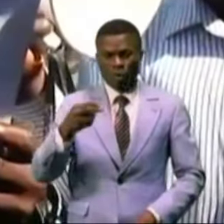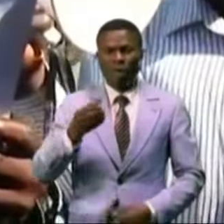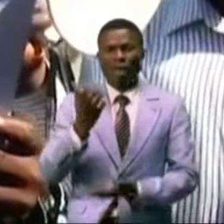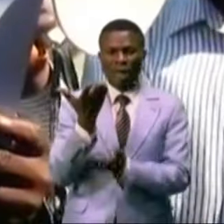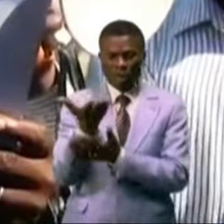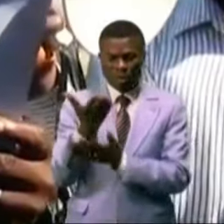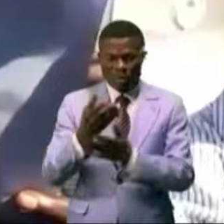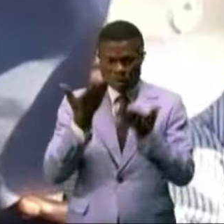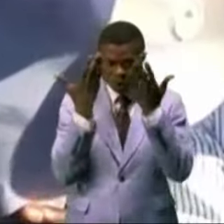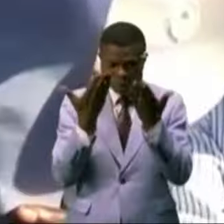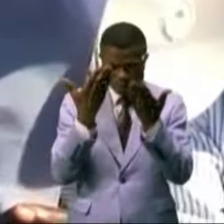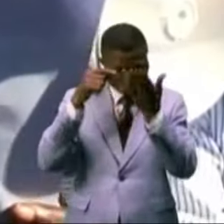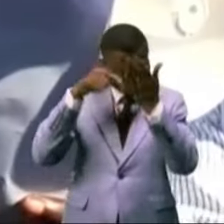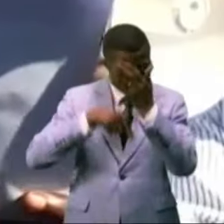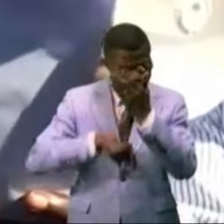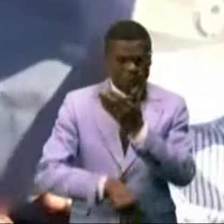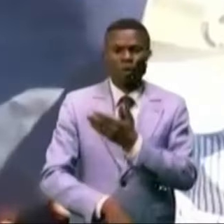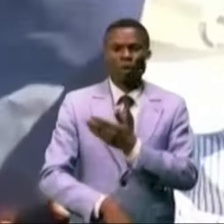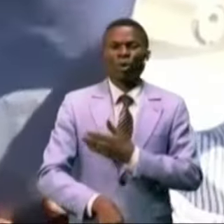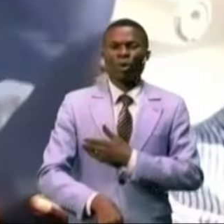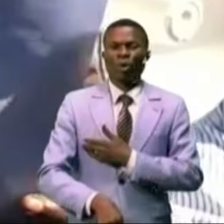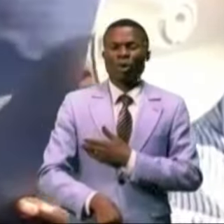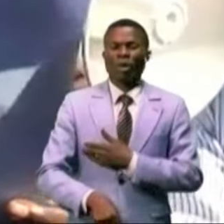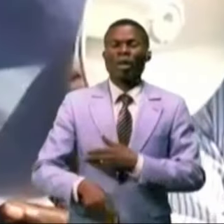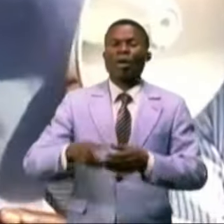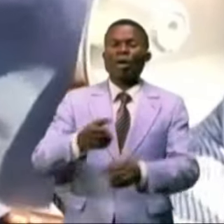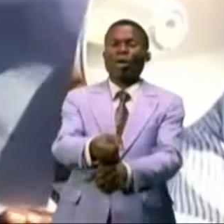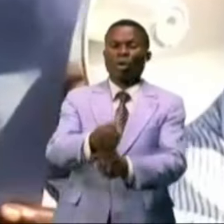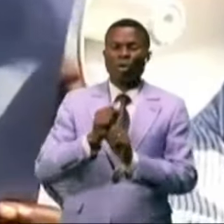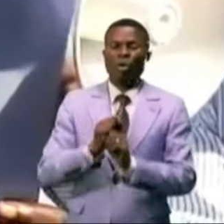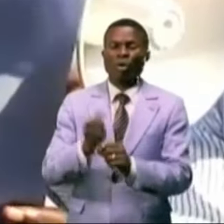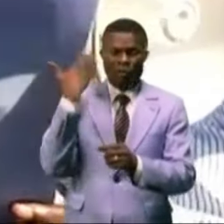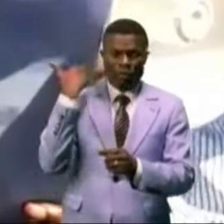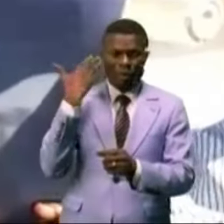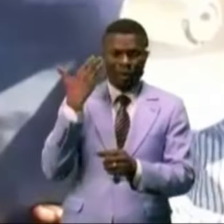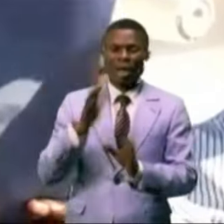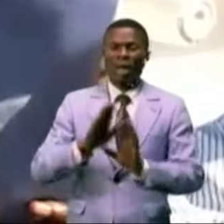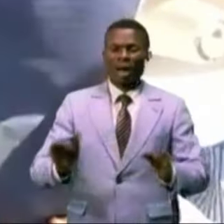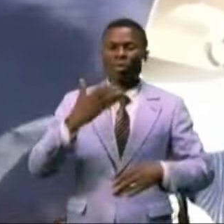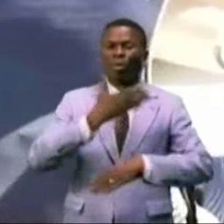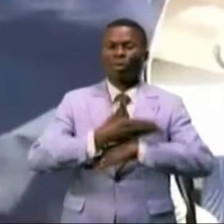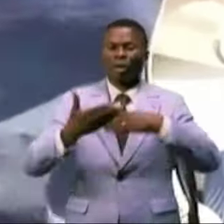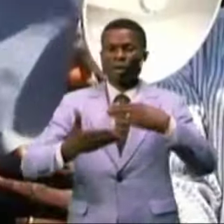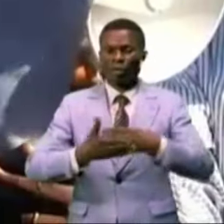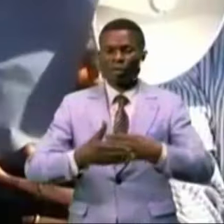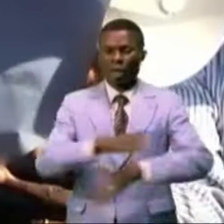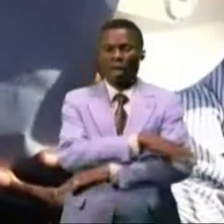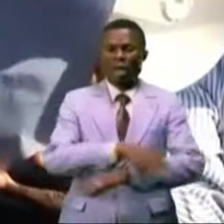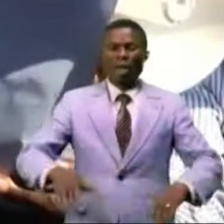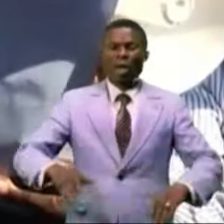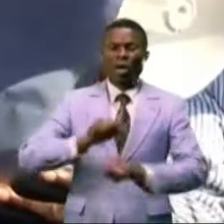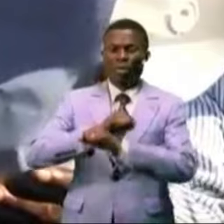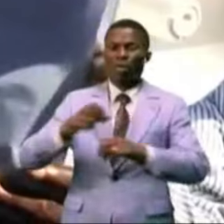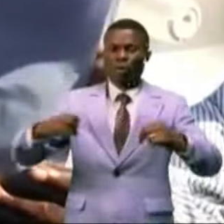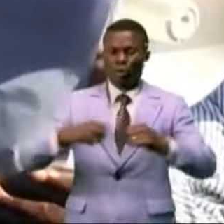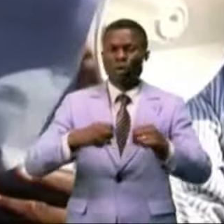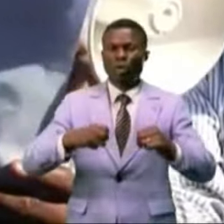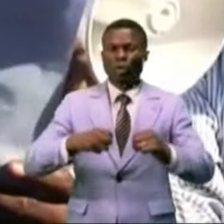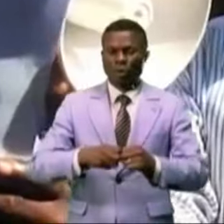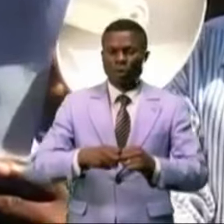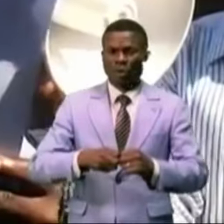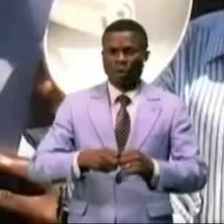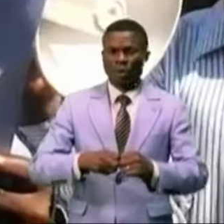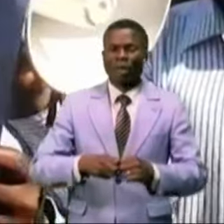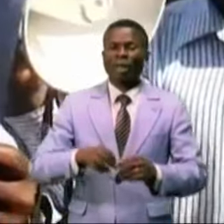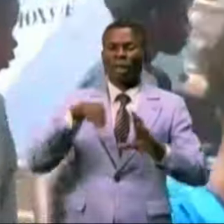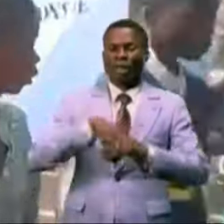études incluant des forages préalables à la construction du mini-barrage se fassent dans les